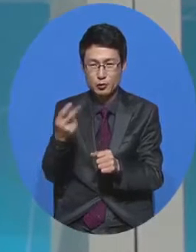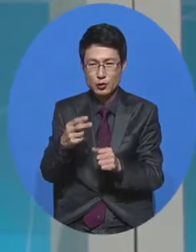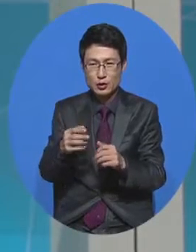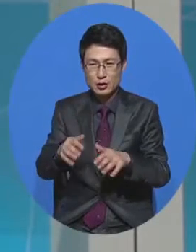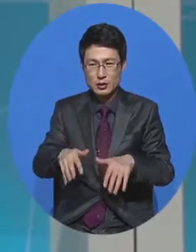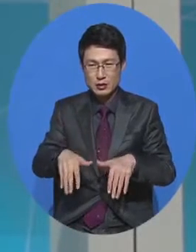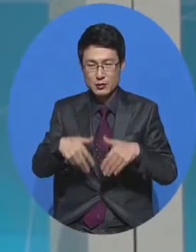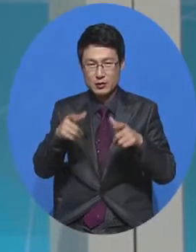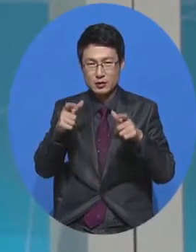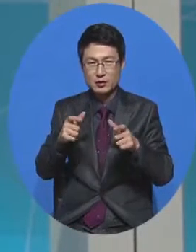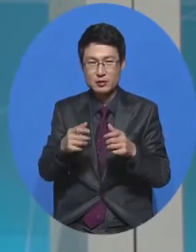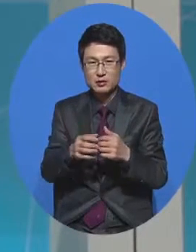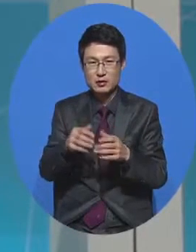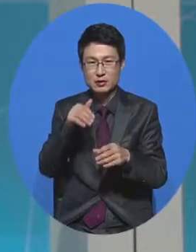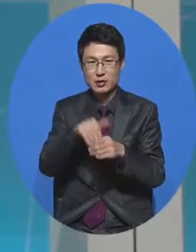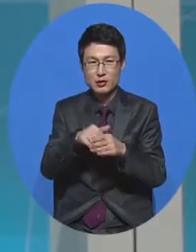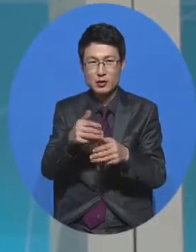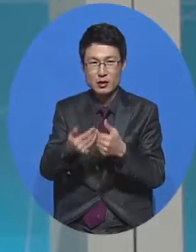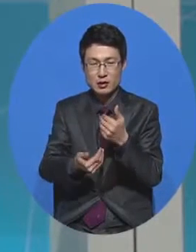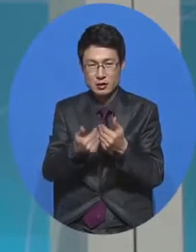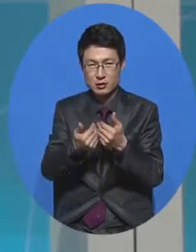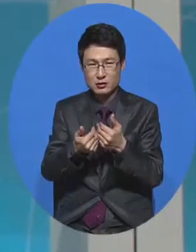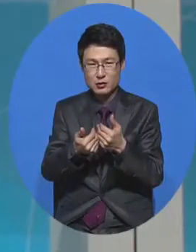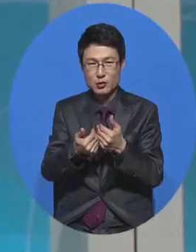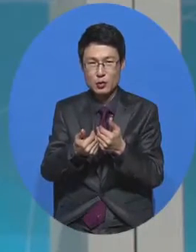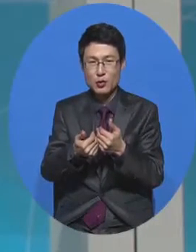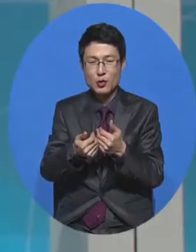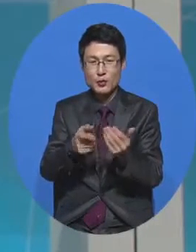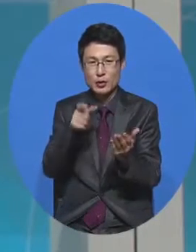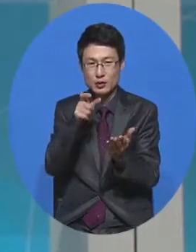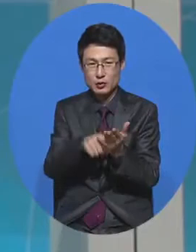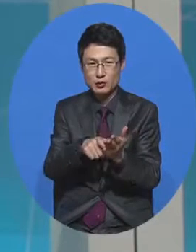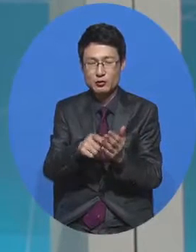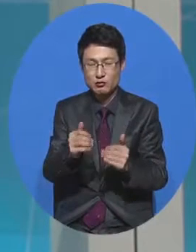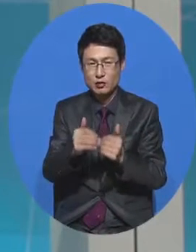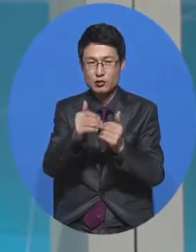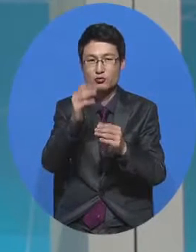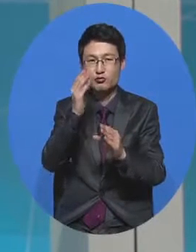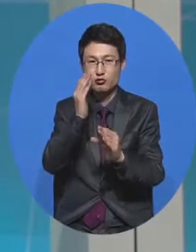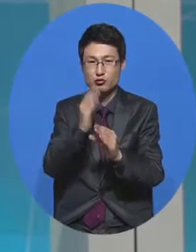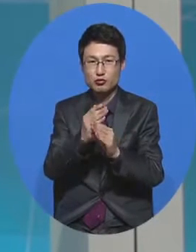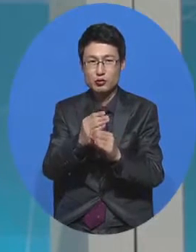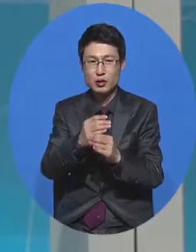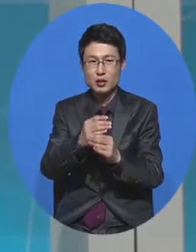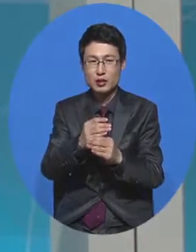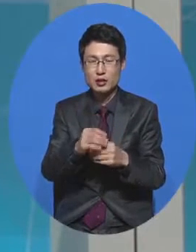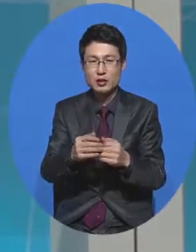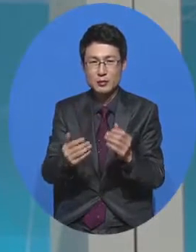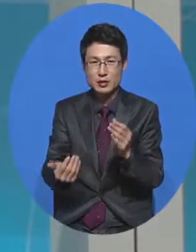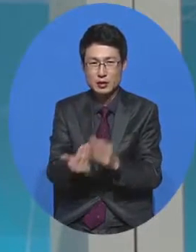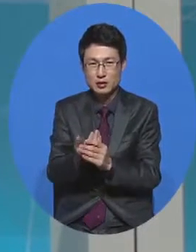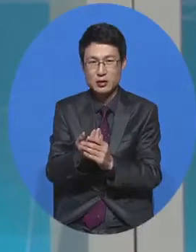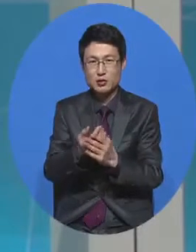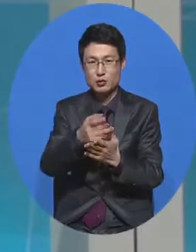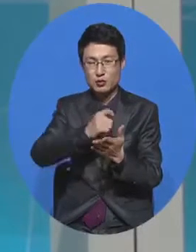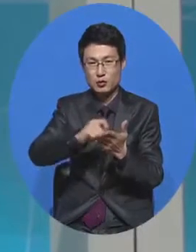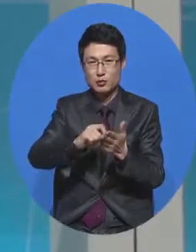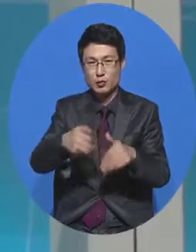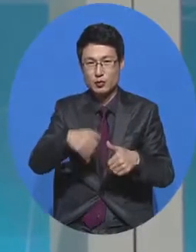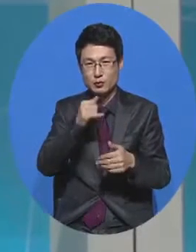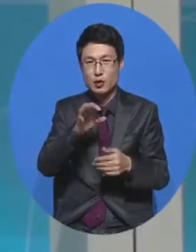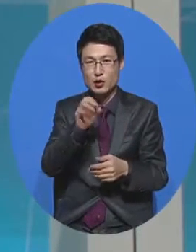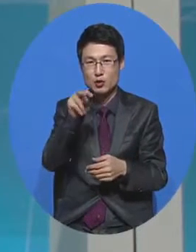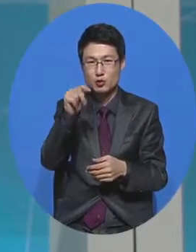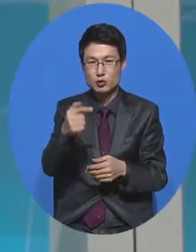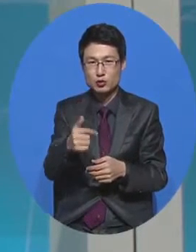갈등 으로 니고 와야 되고 그 과정에서 일어난 사실로 이렇게 기술이 돼야 될 것입니다 어 여수 순천